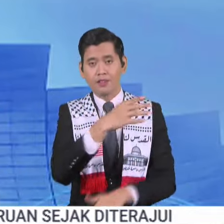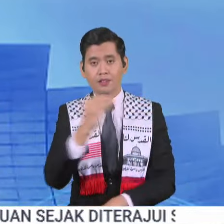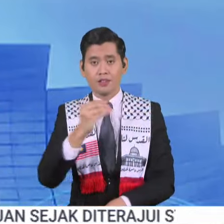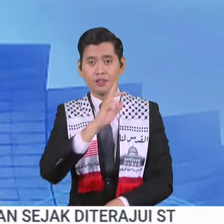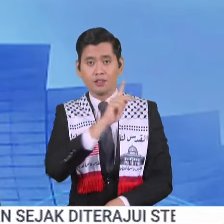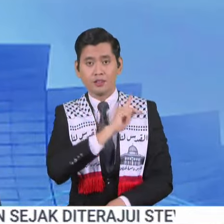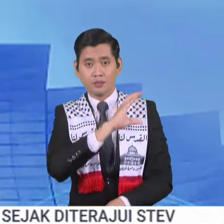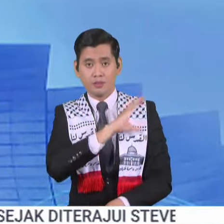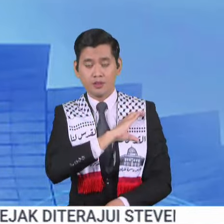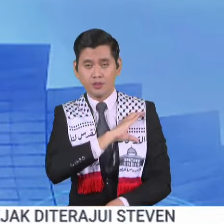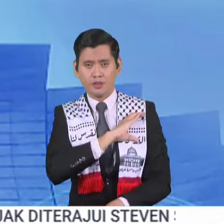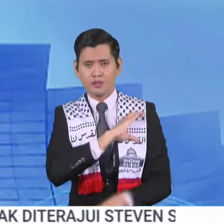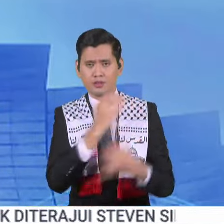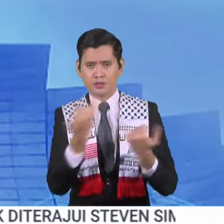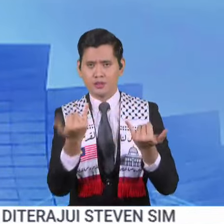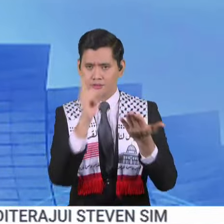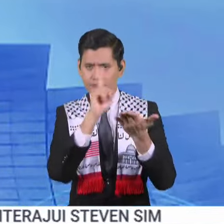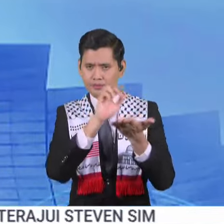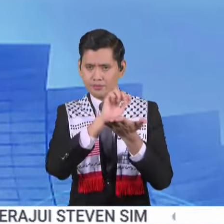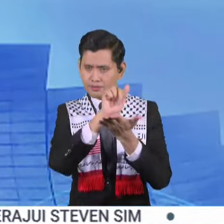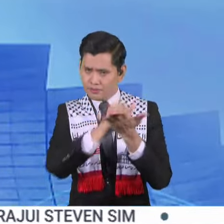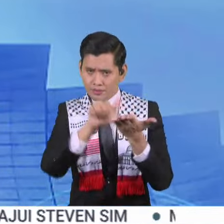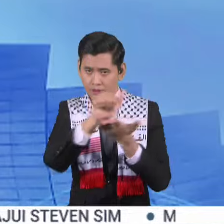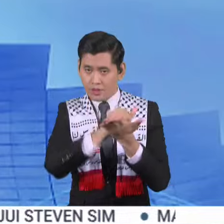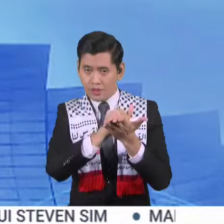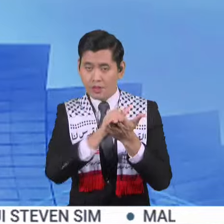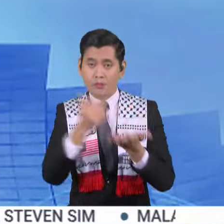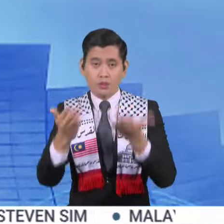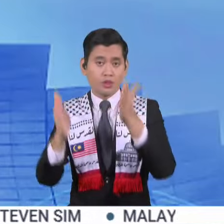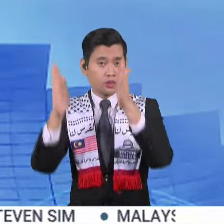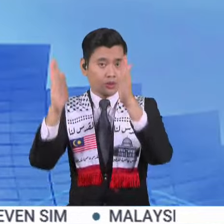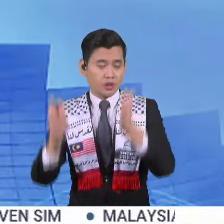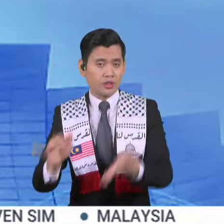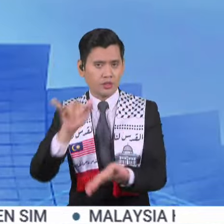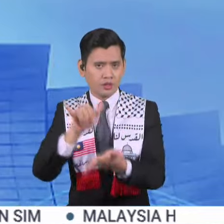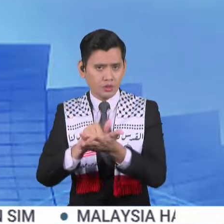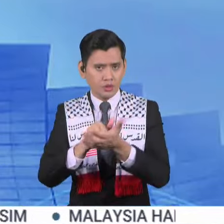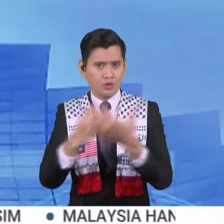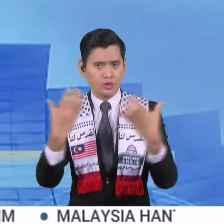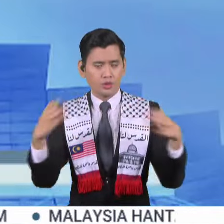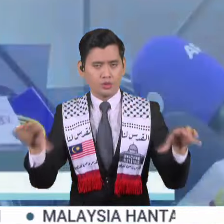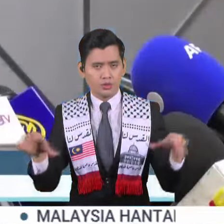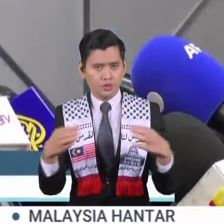Hussein berkata, polis juga sedang menyiasat dakwaan kemungkinan suspek merupakan pengintip.